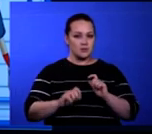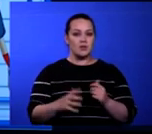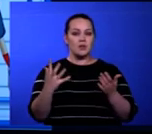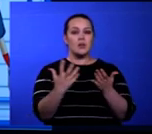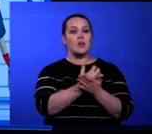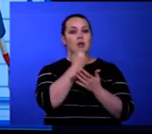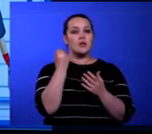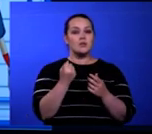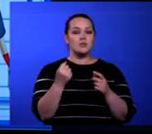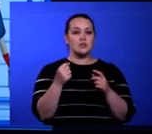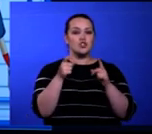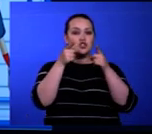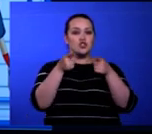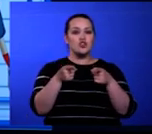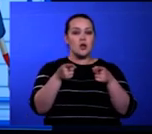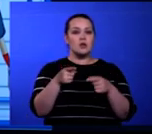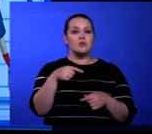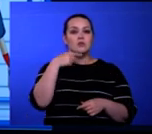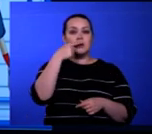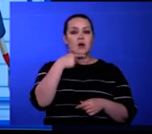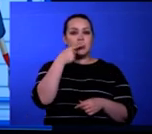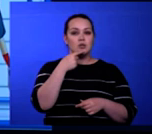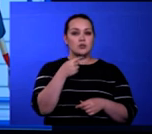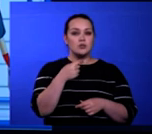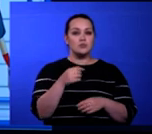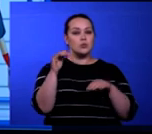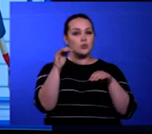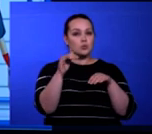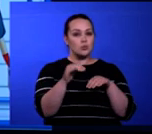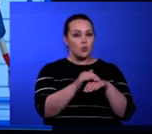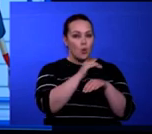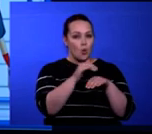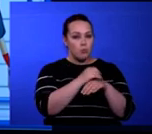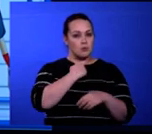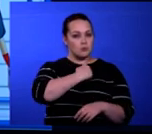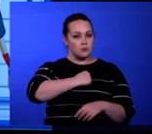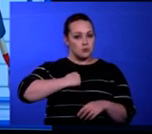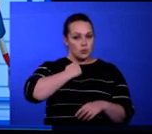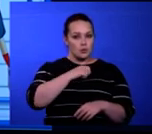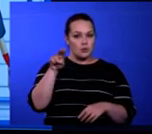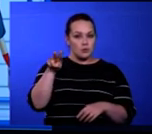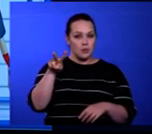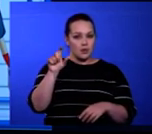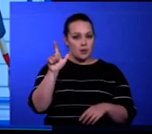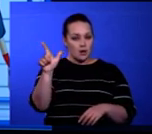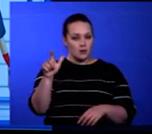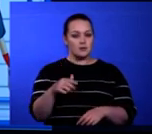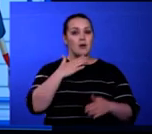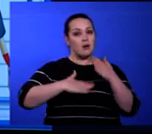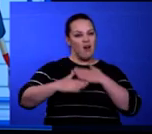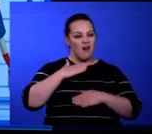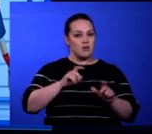Определите, пожалуйста, части речи. Добрый, злой – прилагательное.